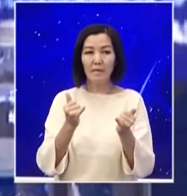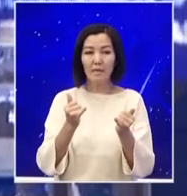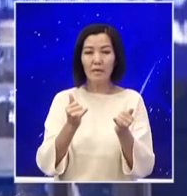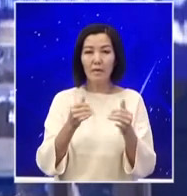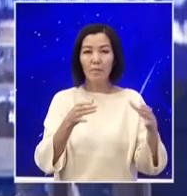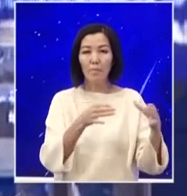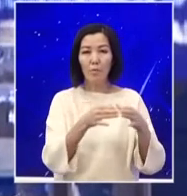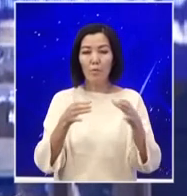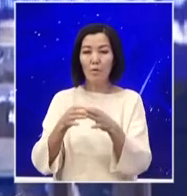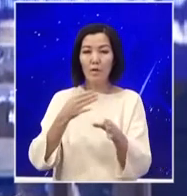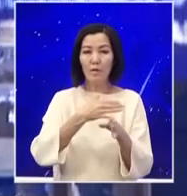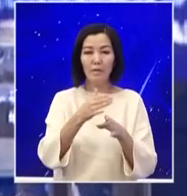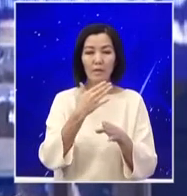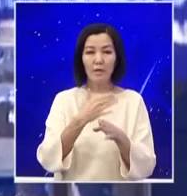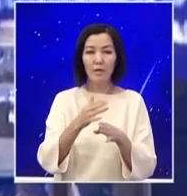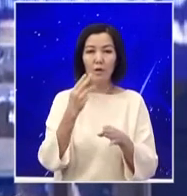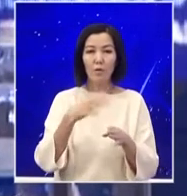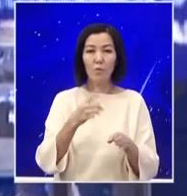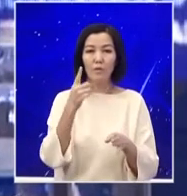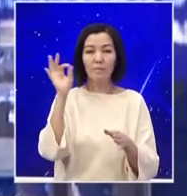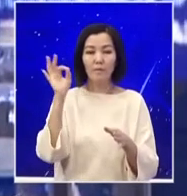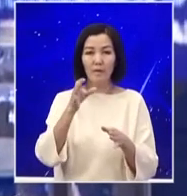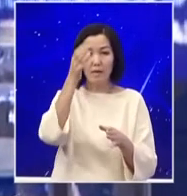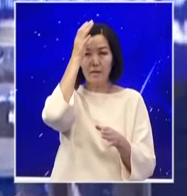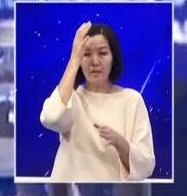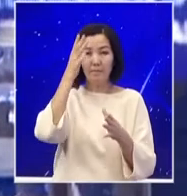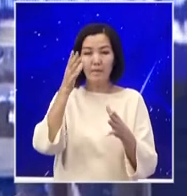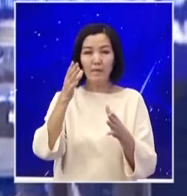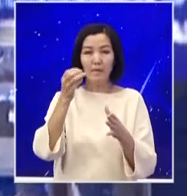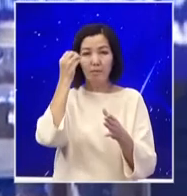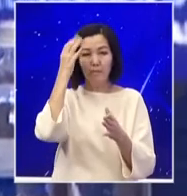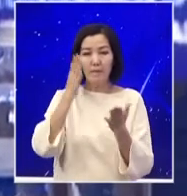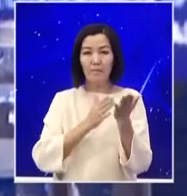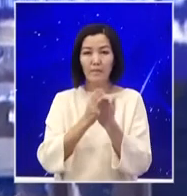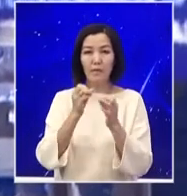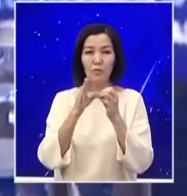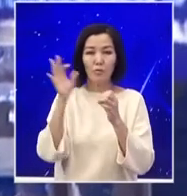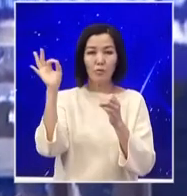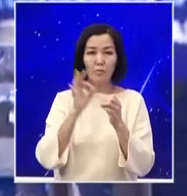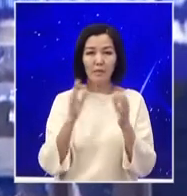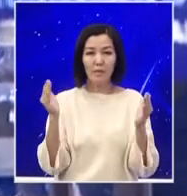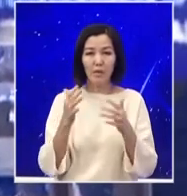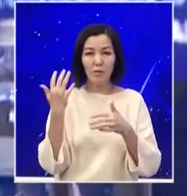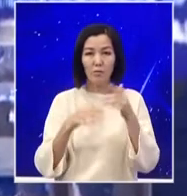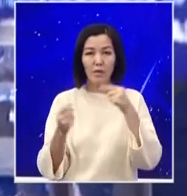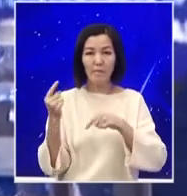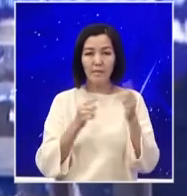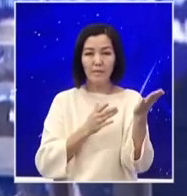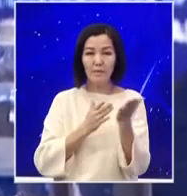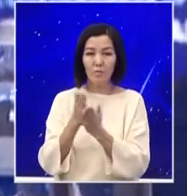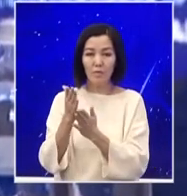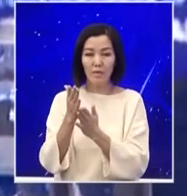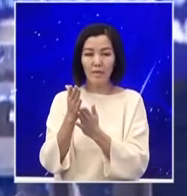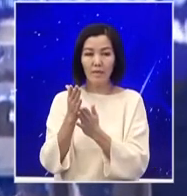бөлінді. Яғни 31% білім және ғылым санасының өкілдері, 14% шағын және орта бизнес өкілдері,